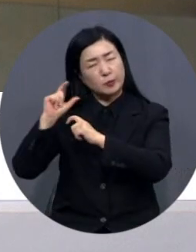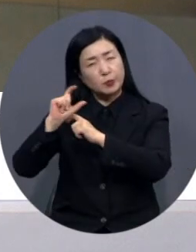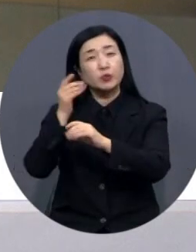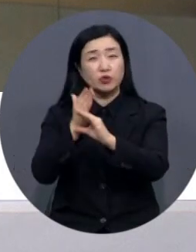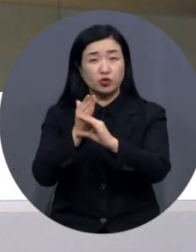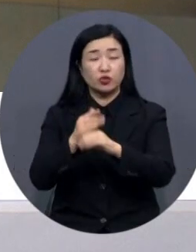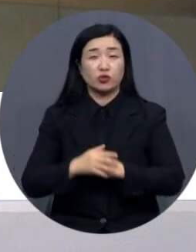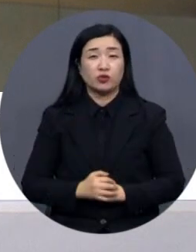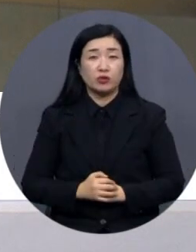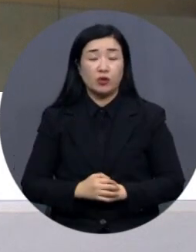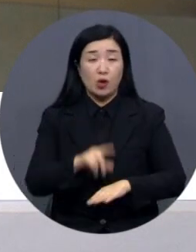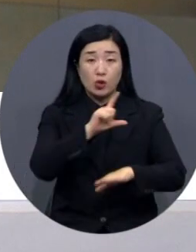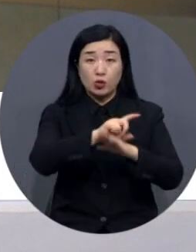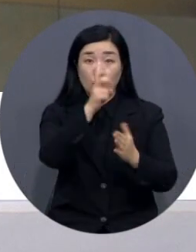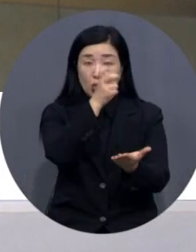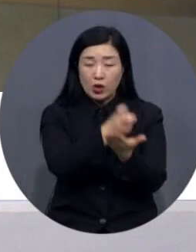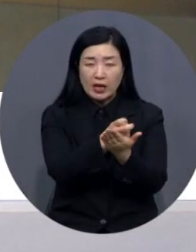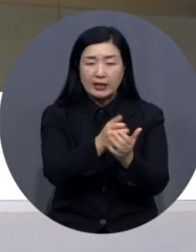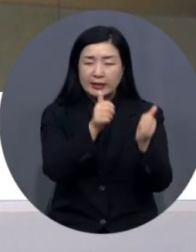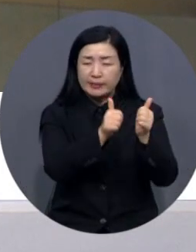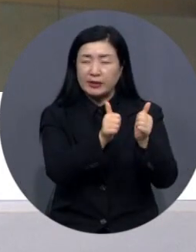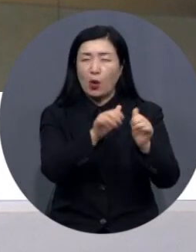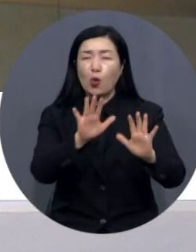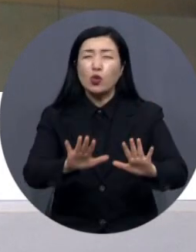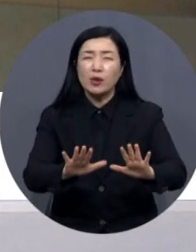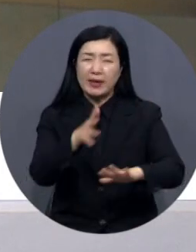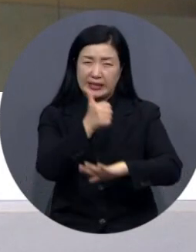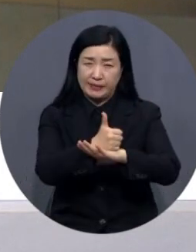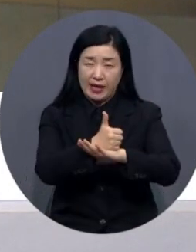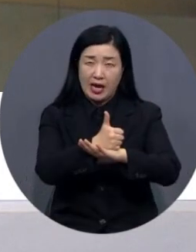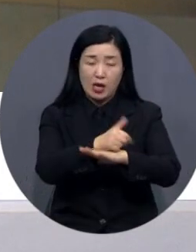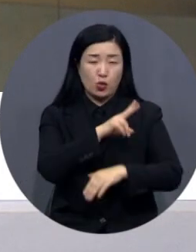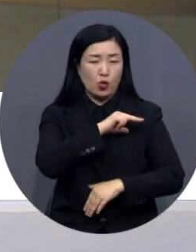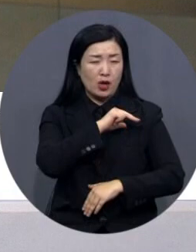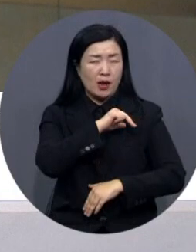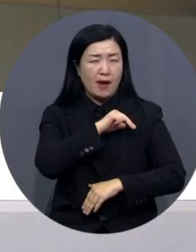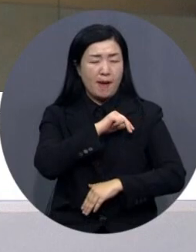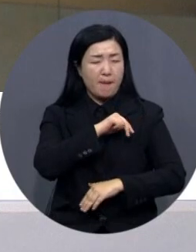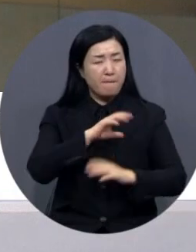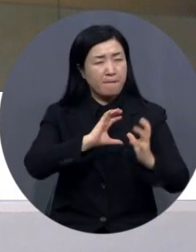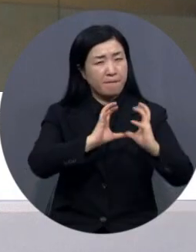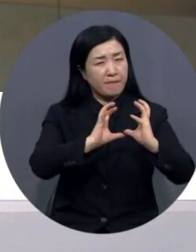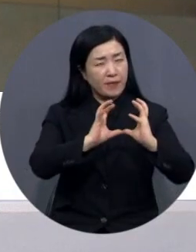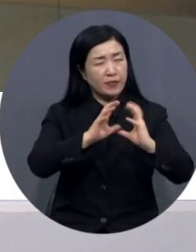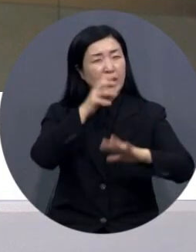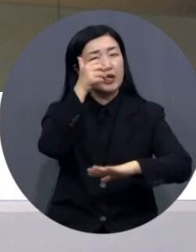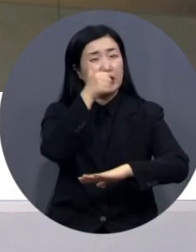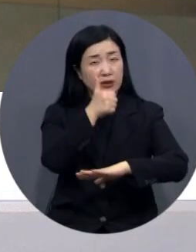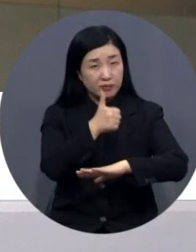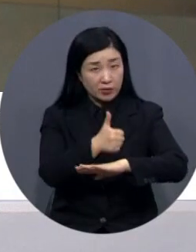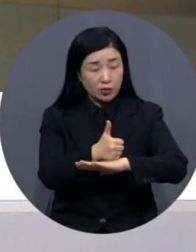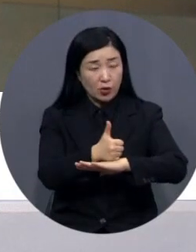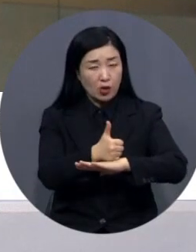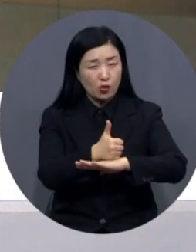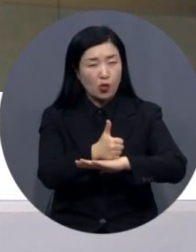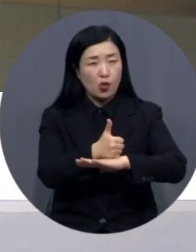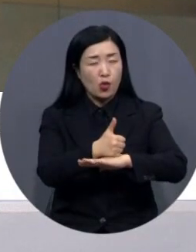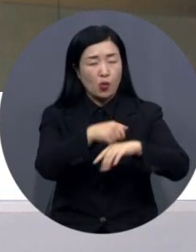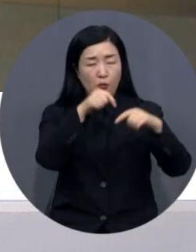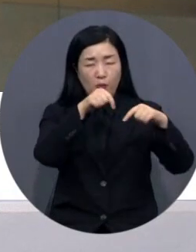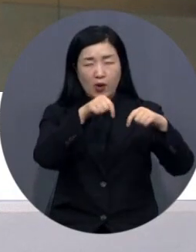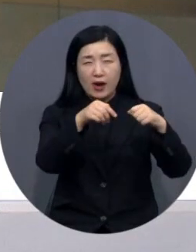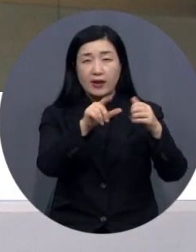고심했는데요. 이 조례 심사를 하루 앞둔 오늘 도의회가 전격적으로 상정을 결정하면서 이 심사